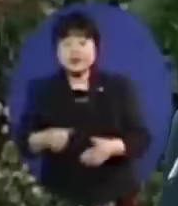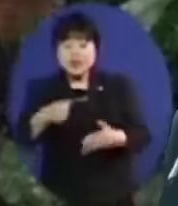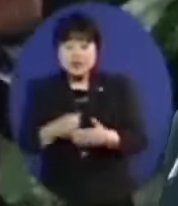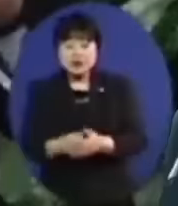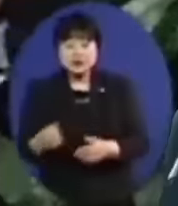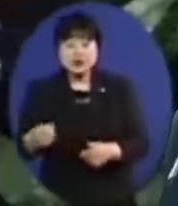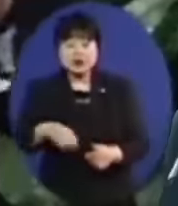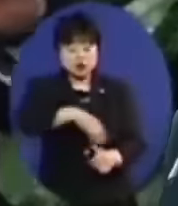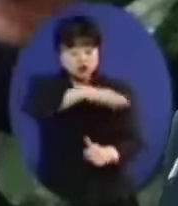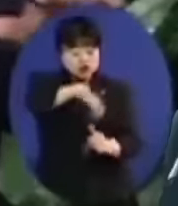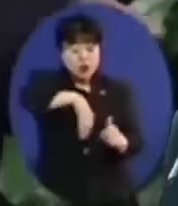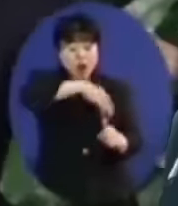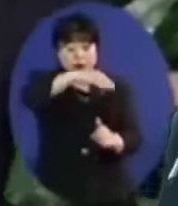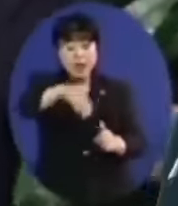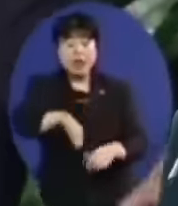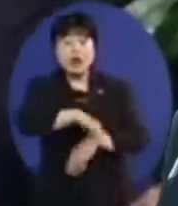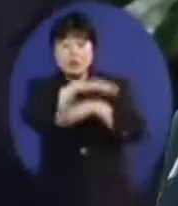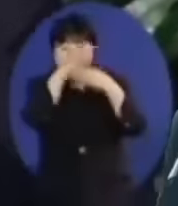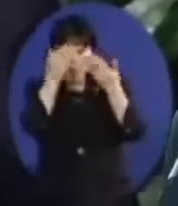주위에 있는 모든